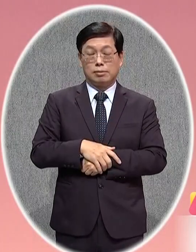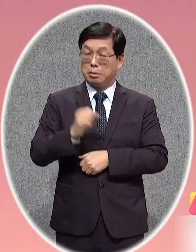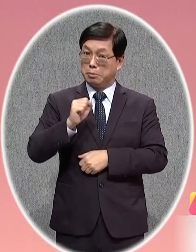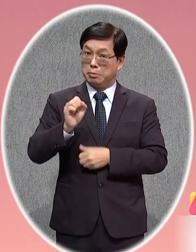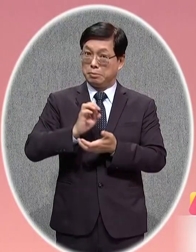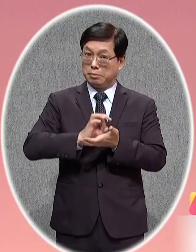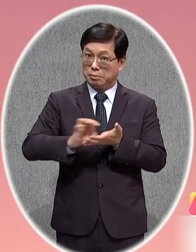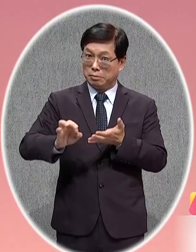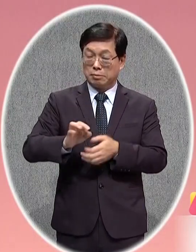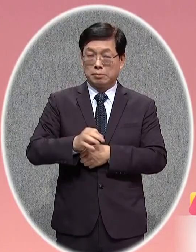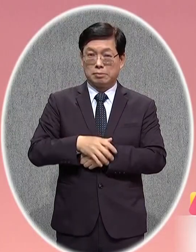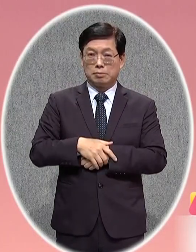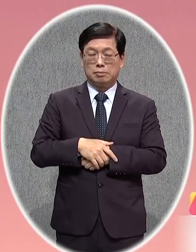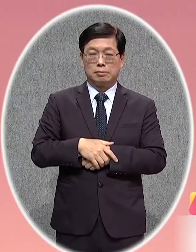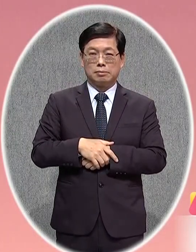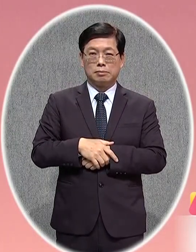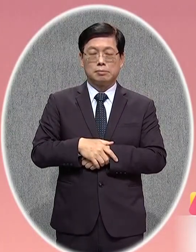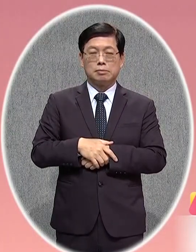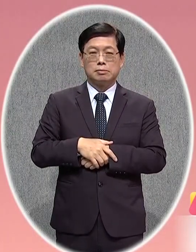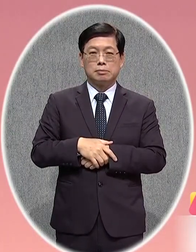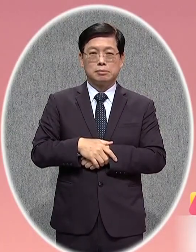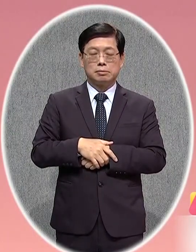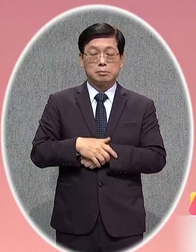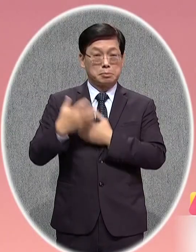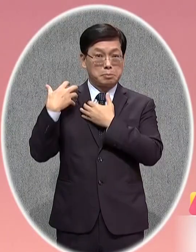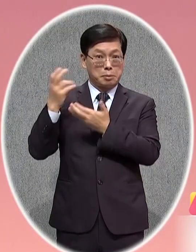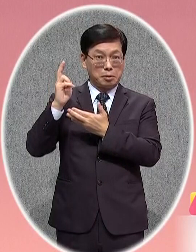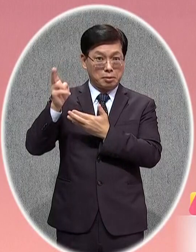不可以要这个让我们的